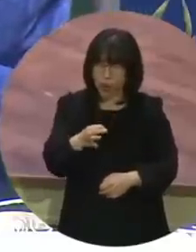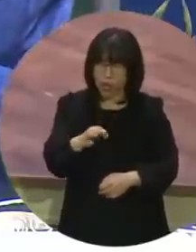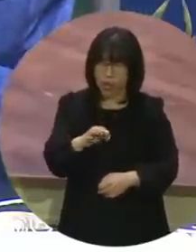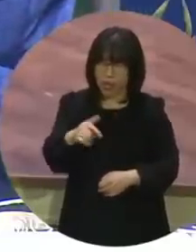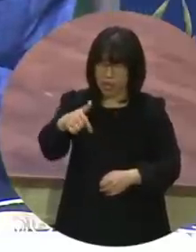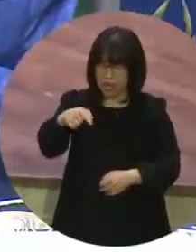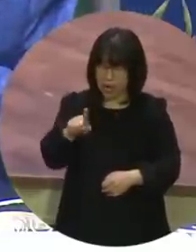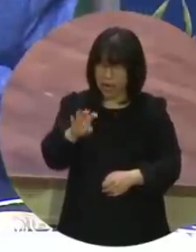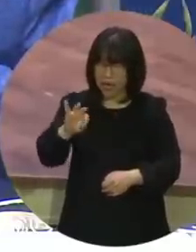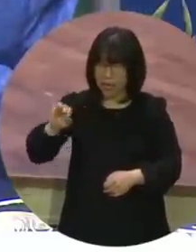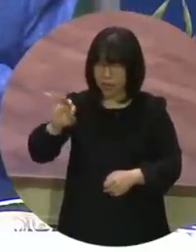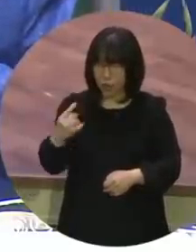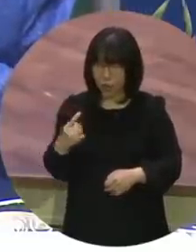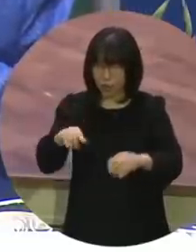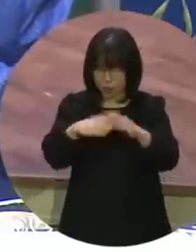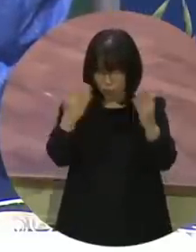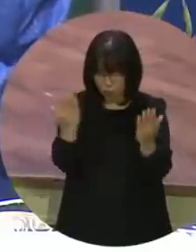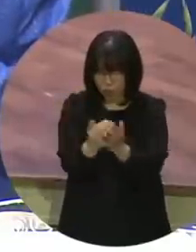식주인.